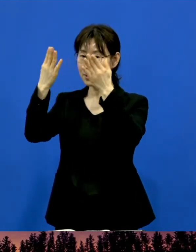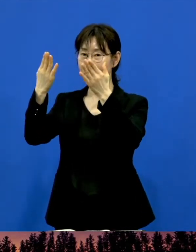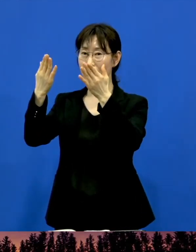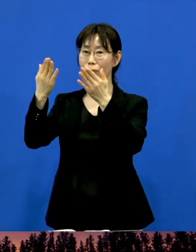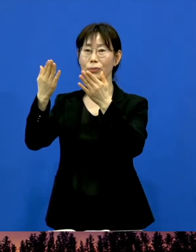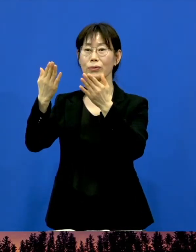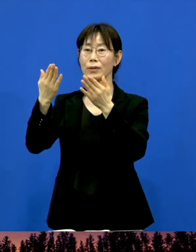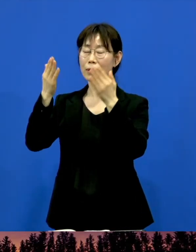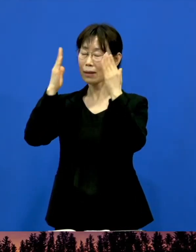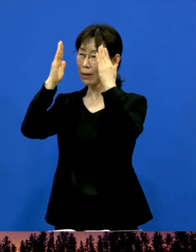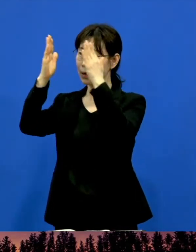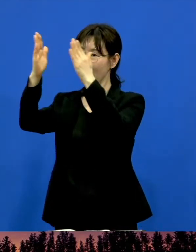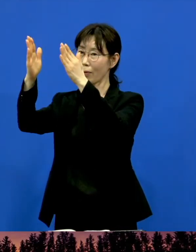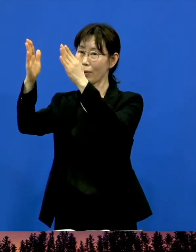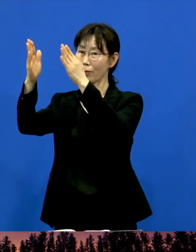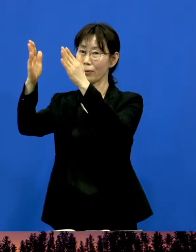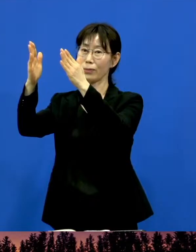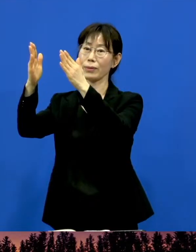생겨요.